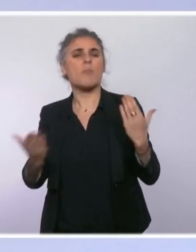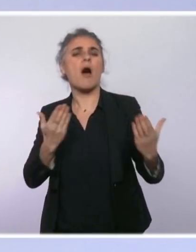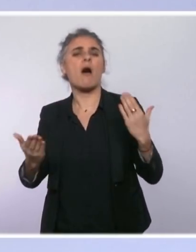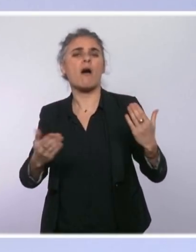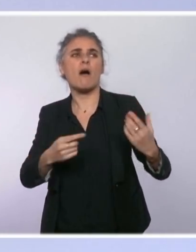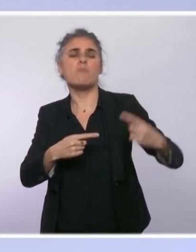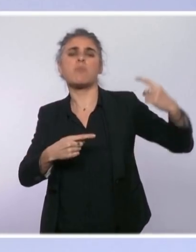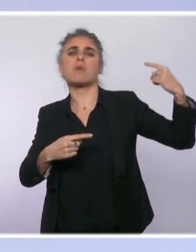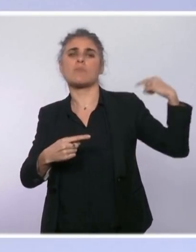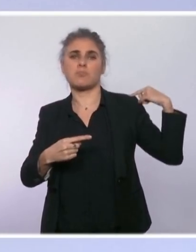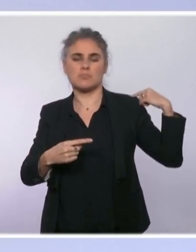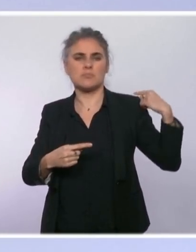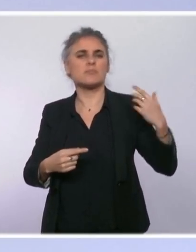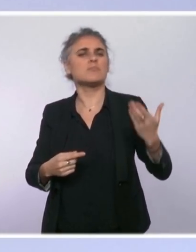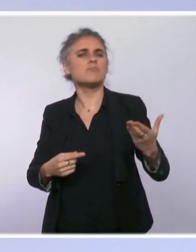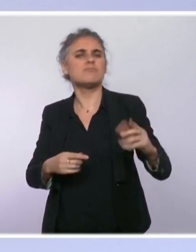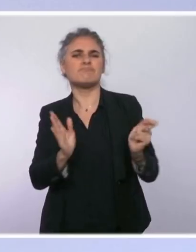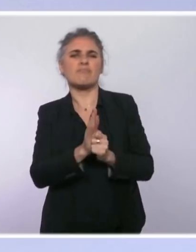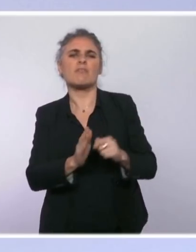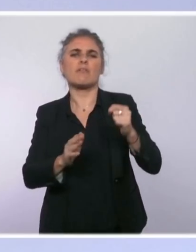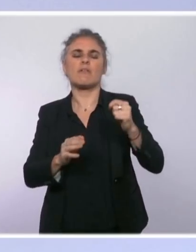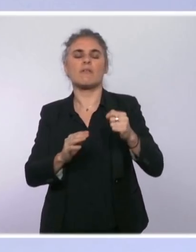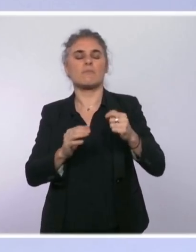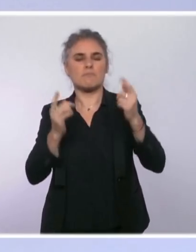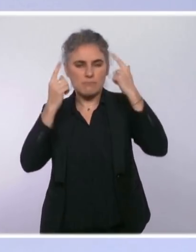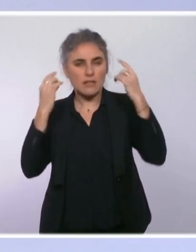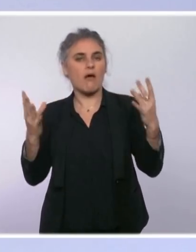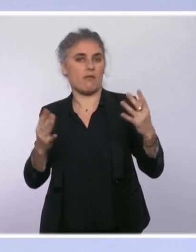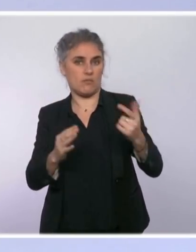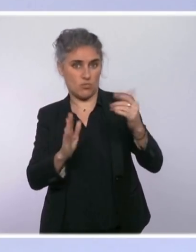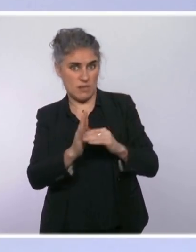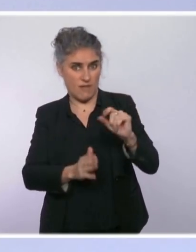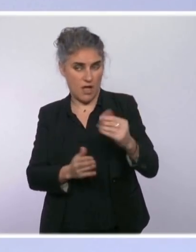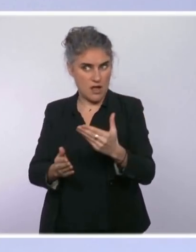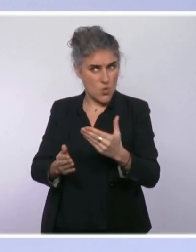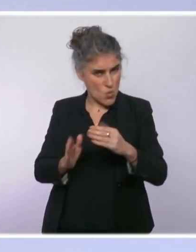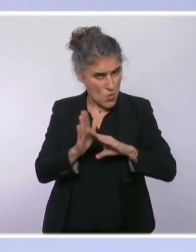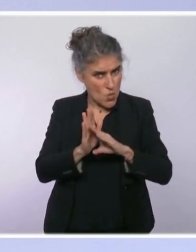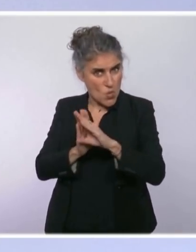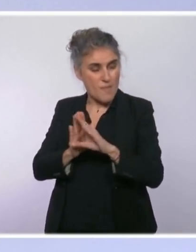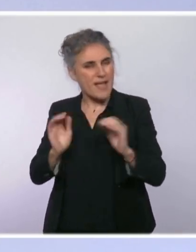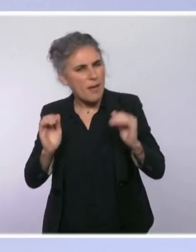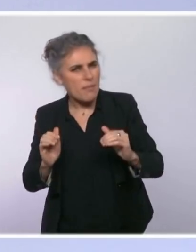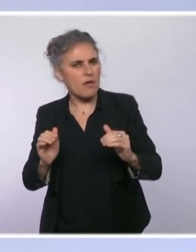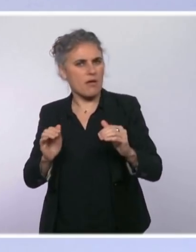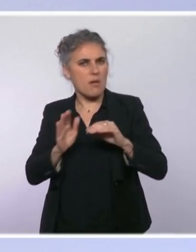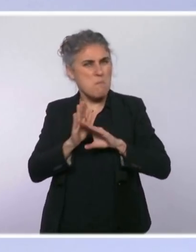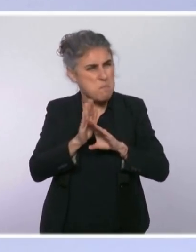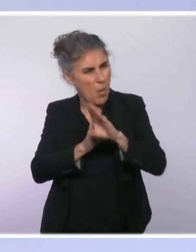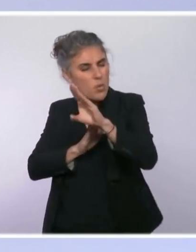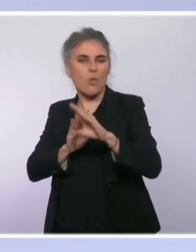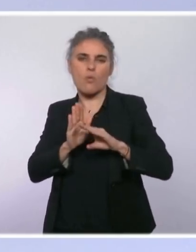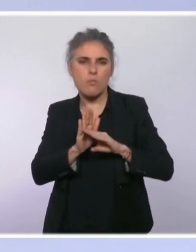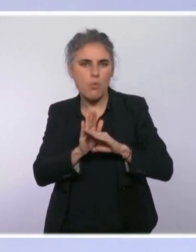avions connu au précédent record, c'est-à-dire au printemps 2020. Mais cette hausse est de moins en moins rapide, et donc là aussi nous avons des raisons